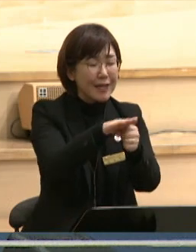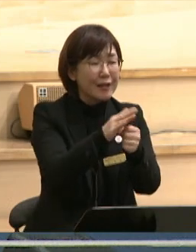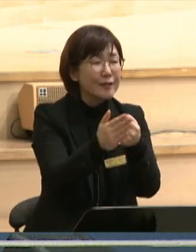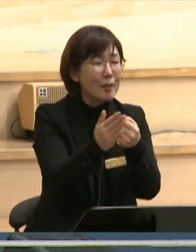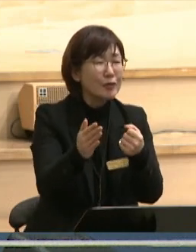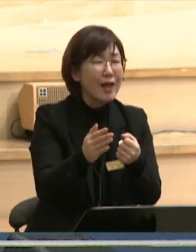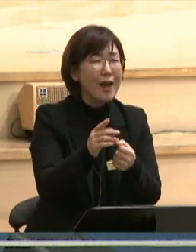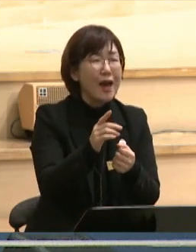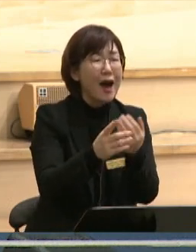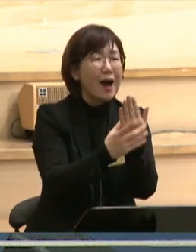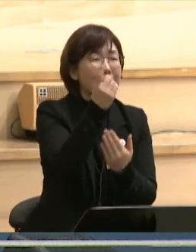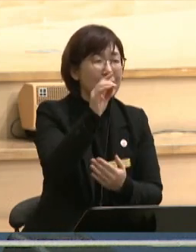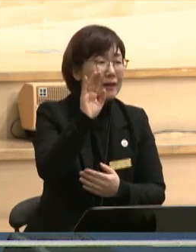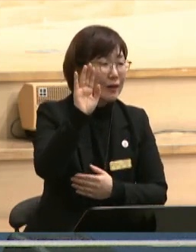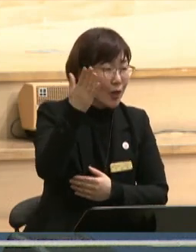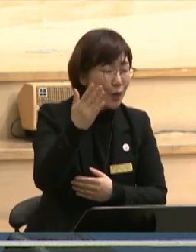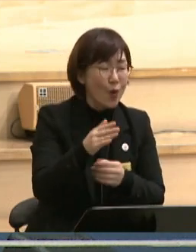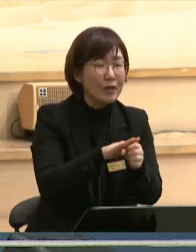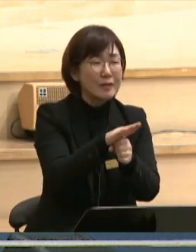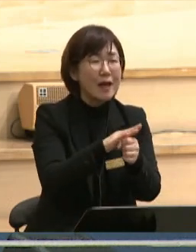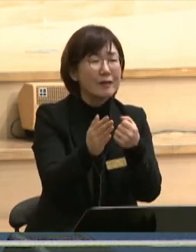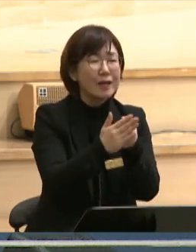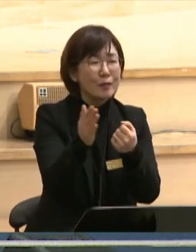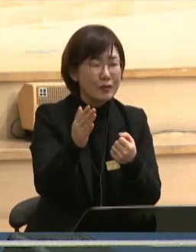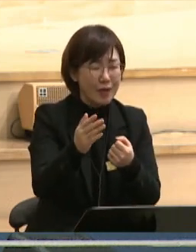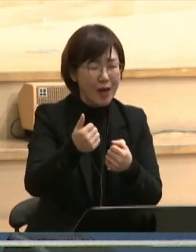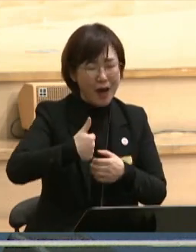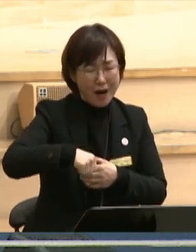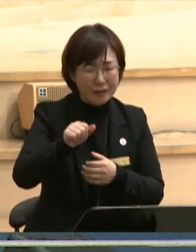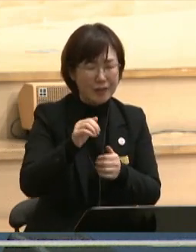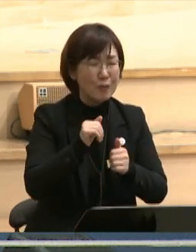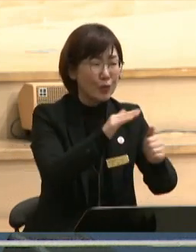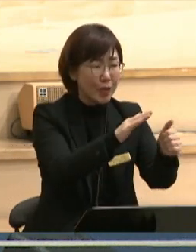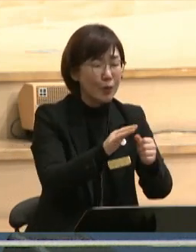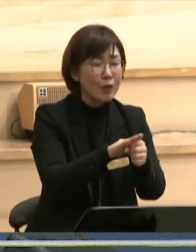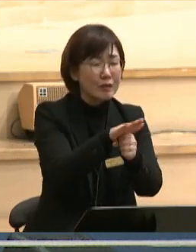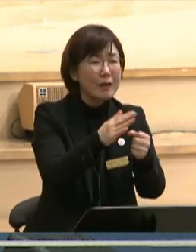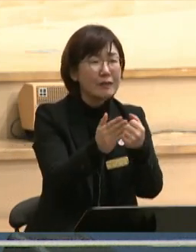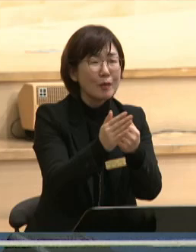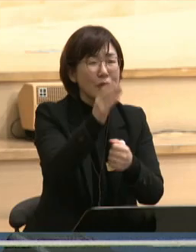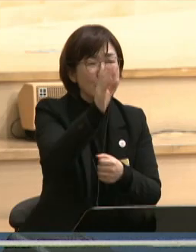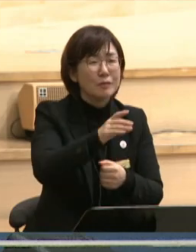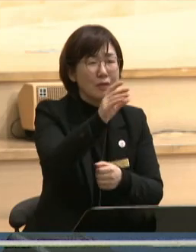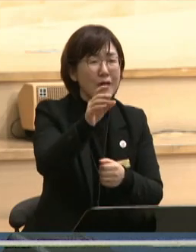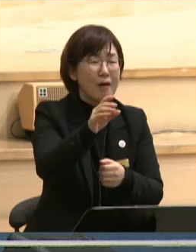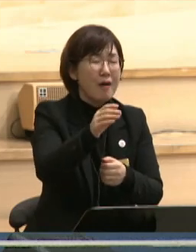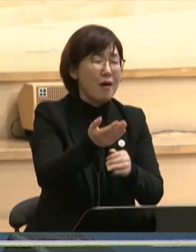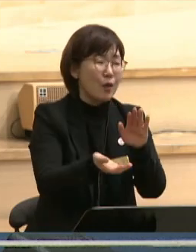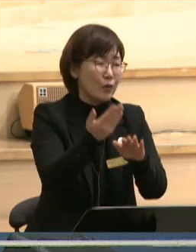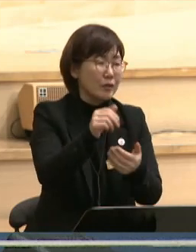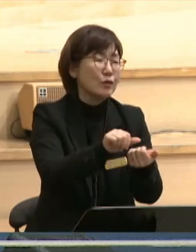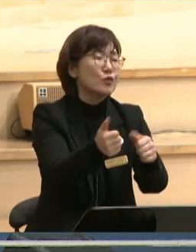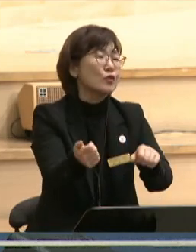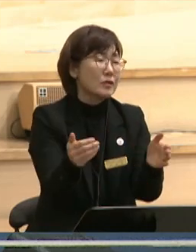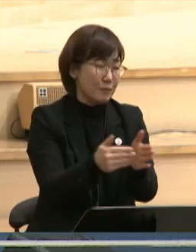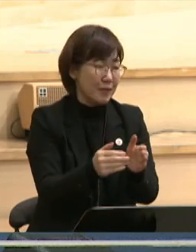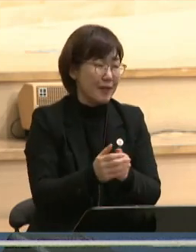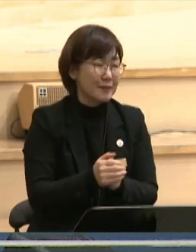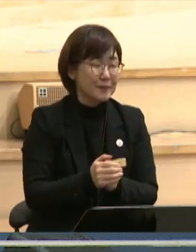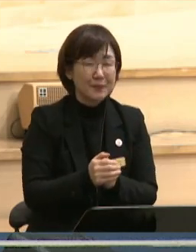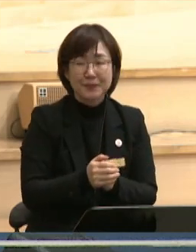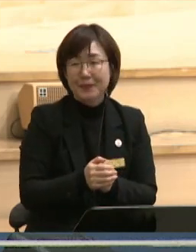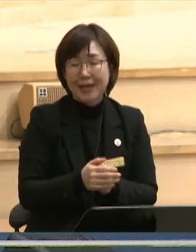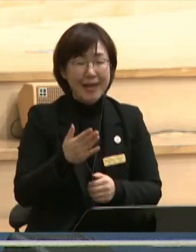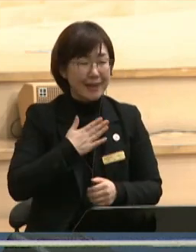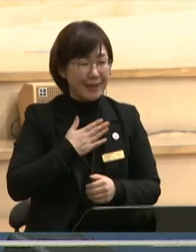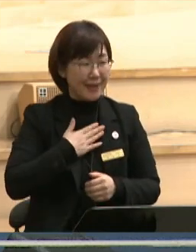하나가 되었고 사랑 때문에 아들을 보내셨고 사랑 때문에 죽은 것입니다 여러분 제게 아들이 하나